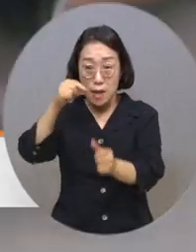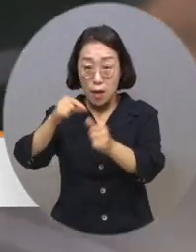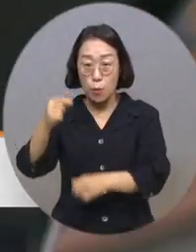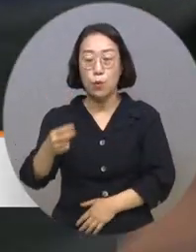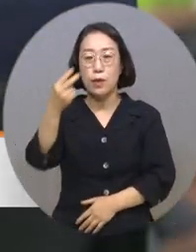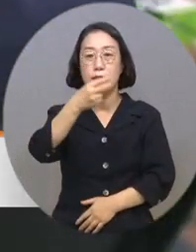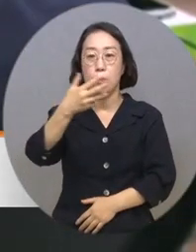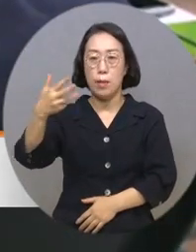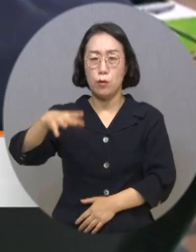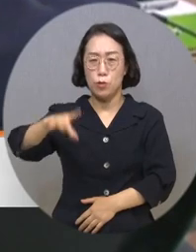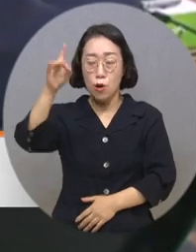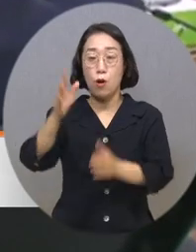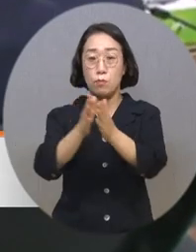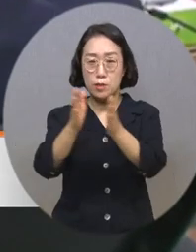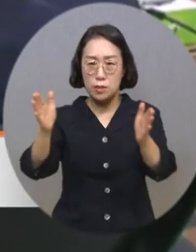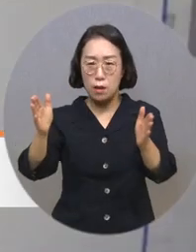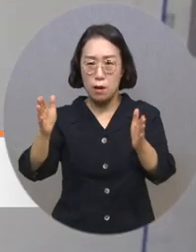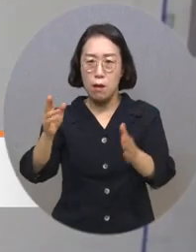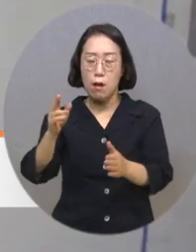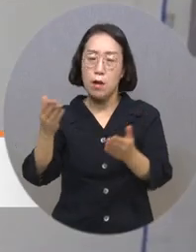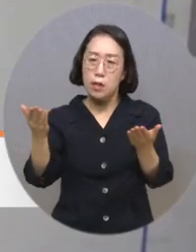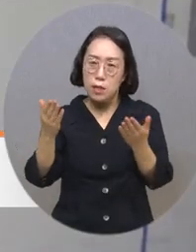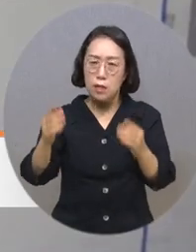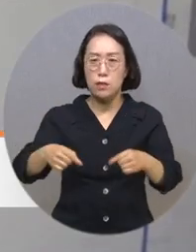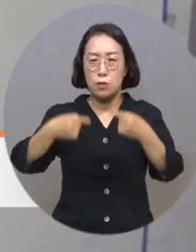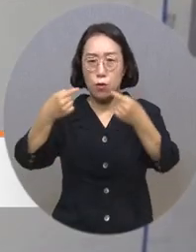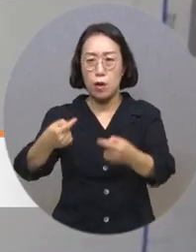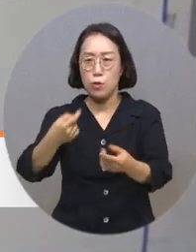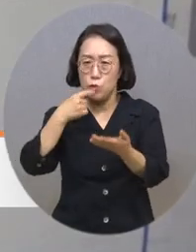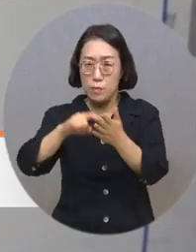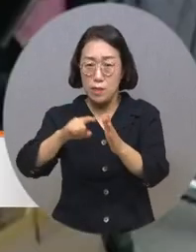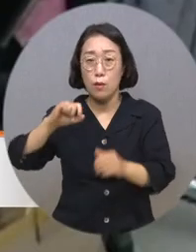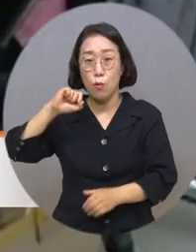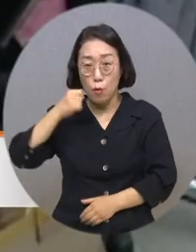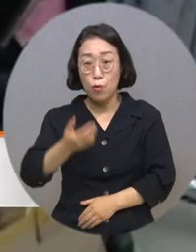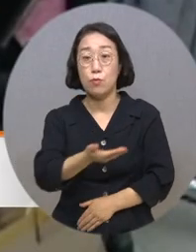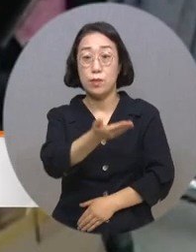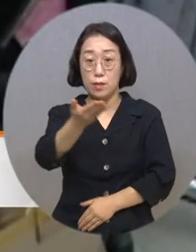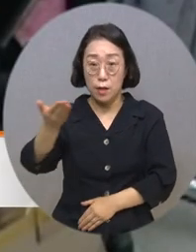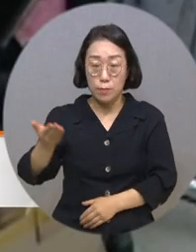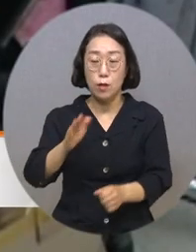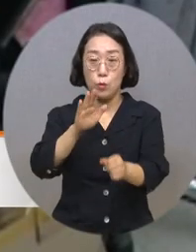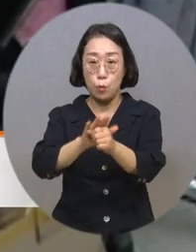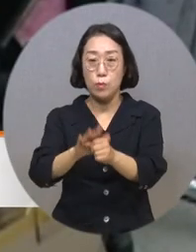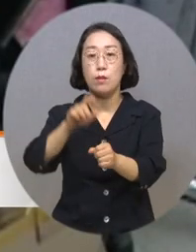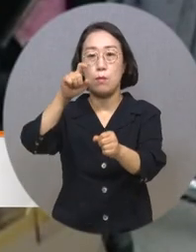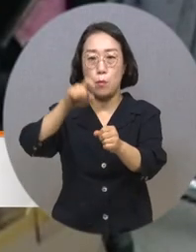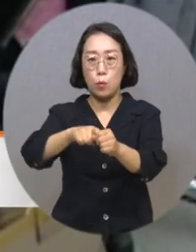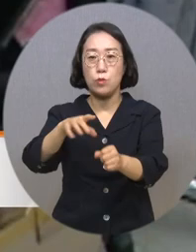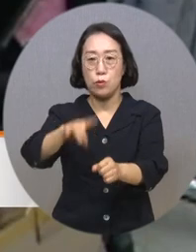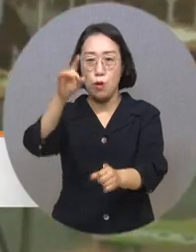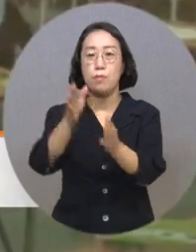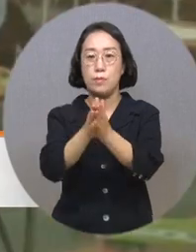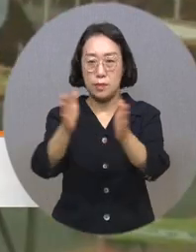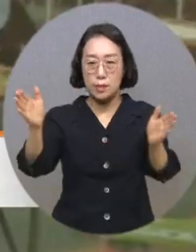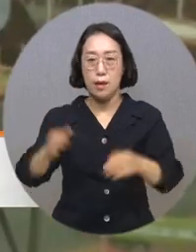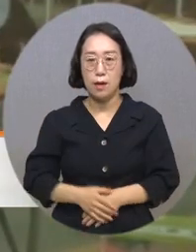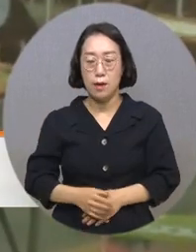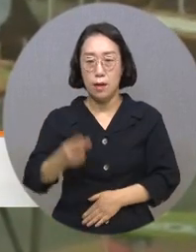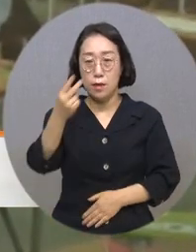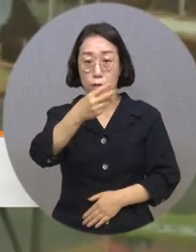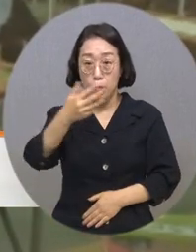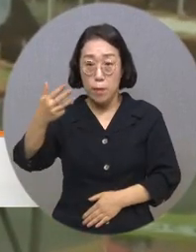2008년 상대적으로 고용 여건이 열악한 중증 장애인의 공직 진출 기회를 확대하고자 도입되었습니다 지난